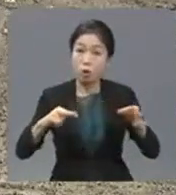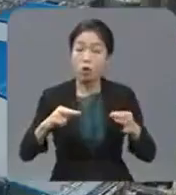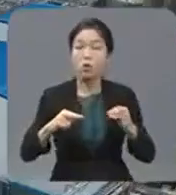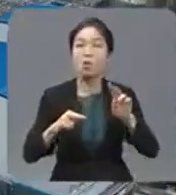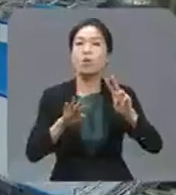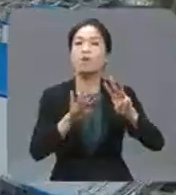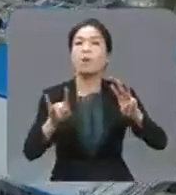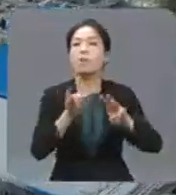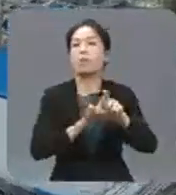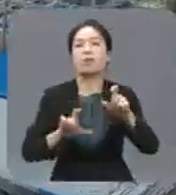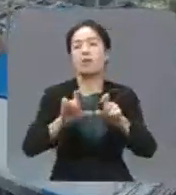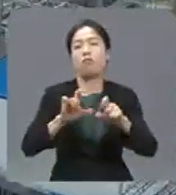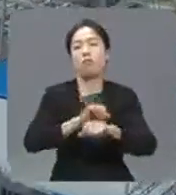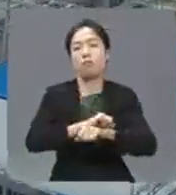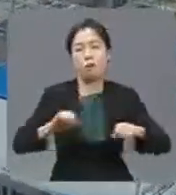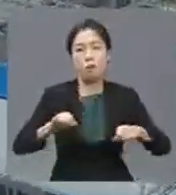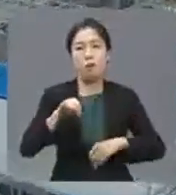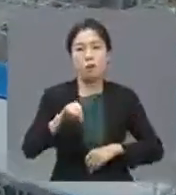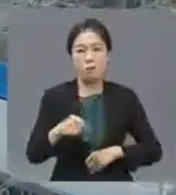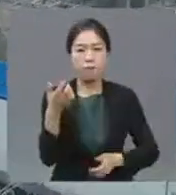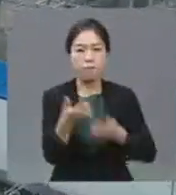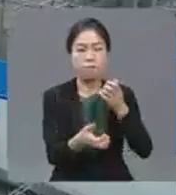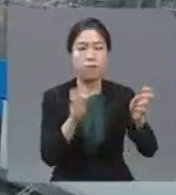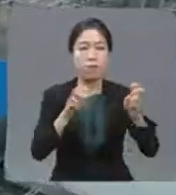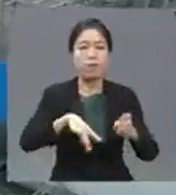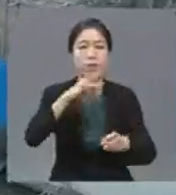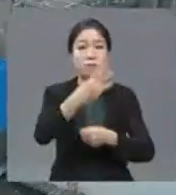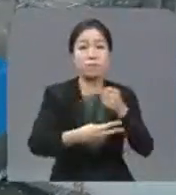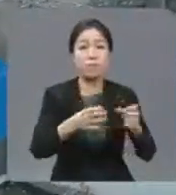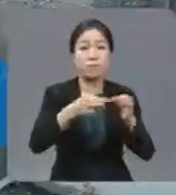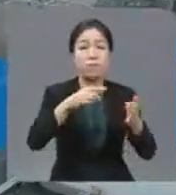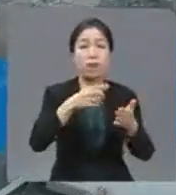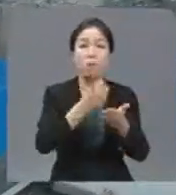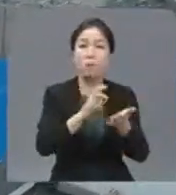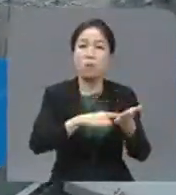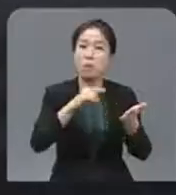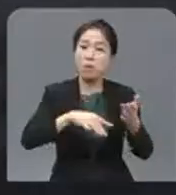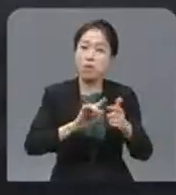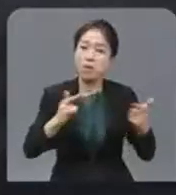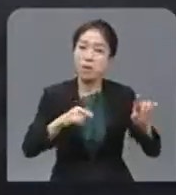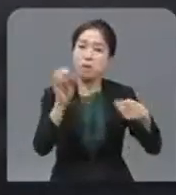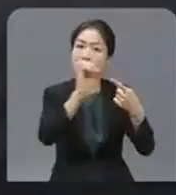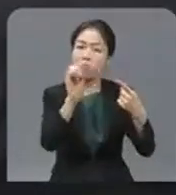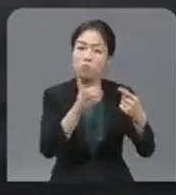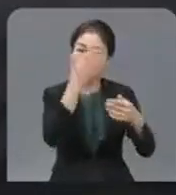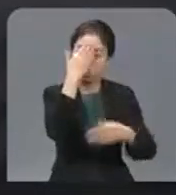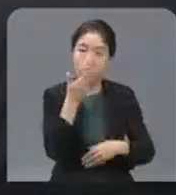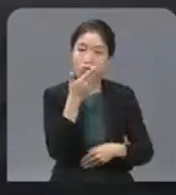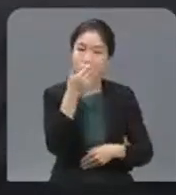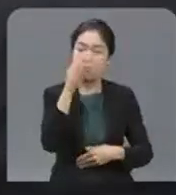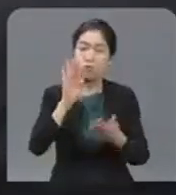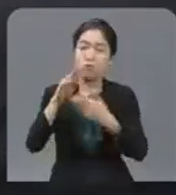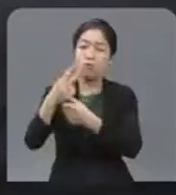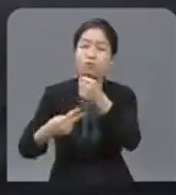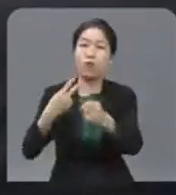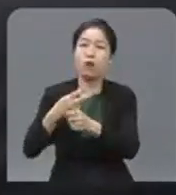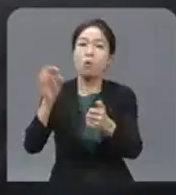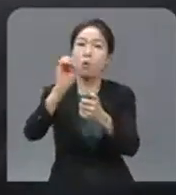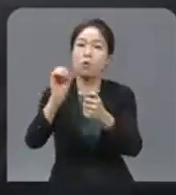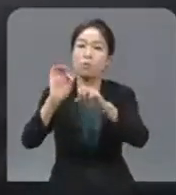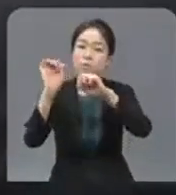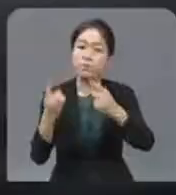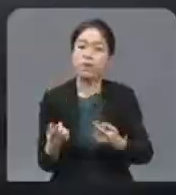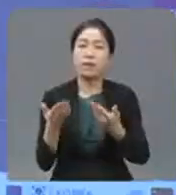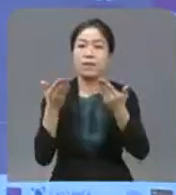달합니다 새만금 입주기업은 처음 3년간 법인세와 소득세의 100%를 면제 이후 2년간은 50%